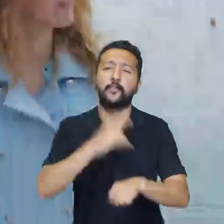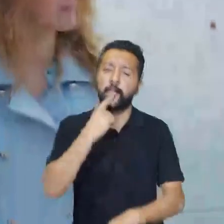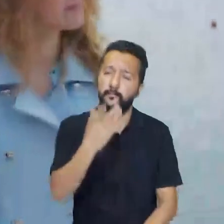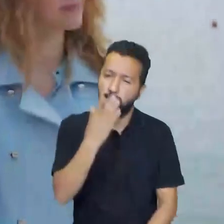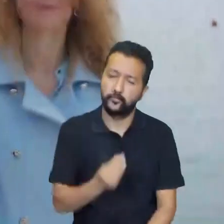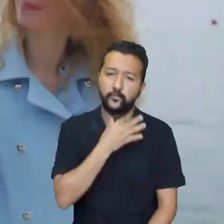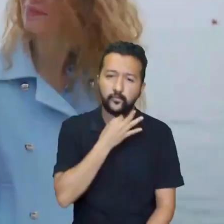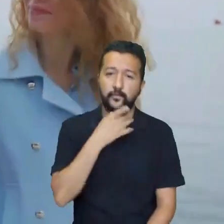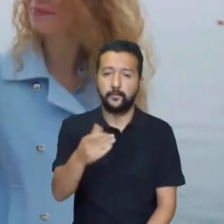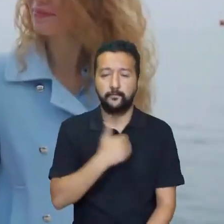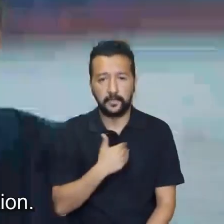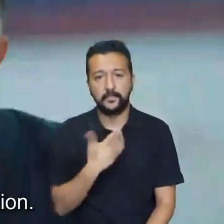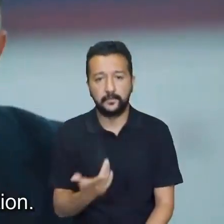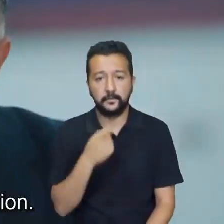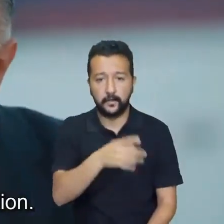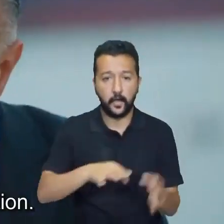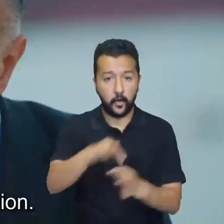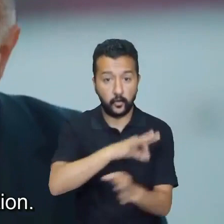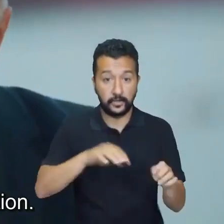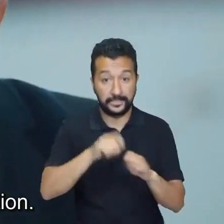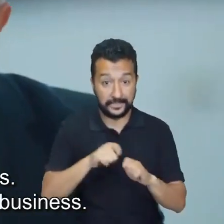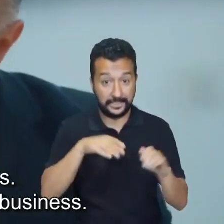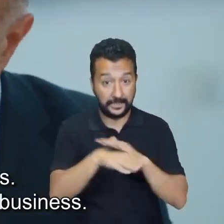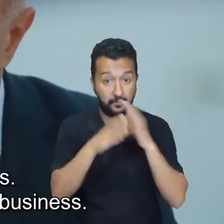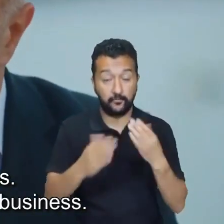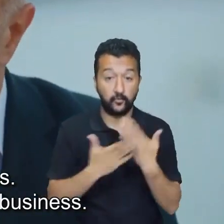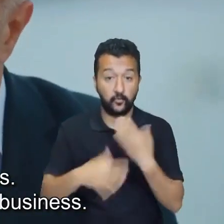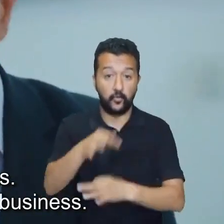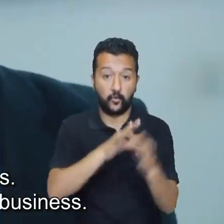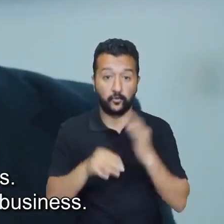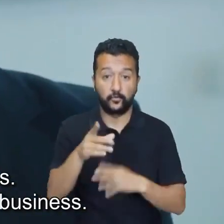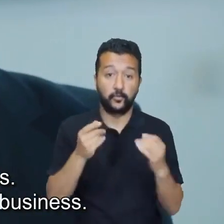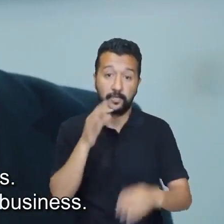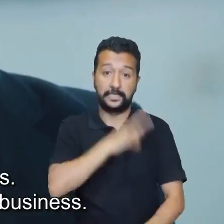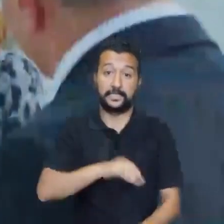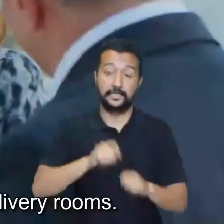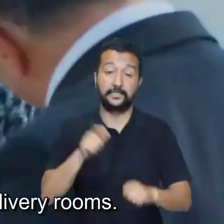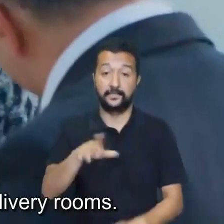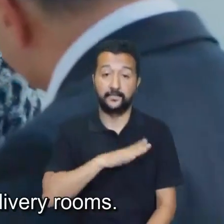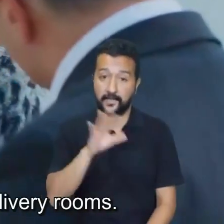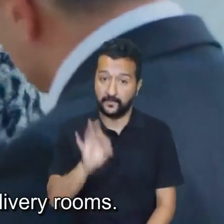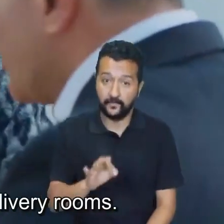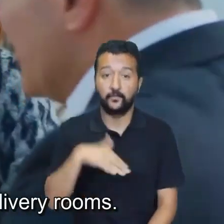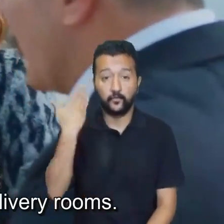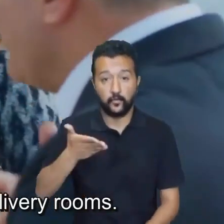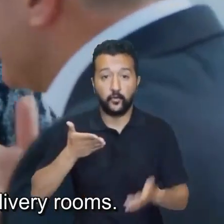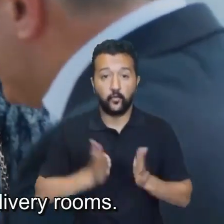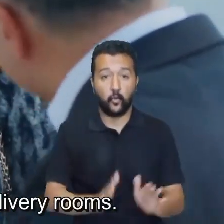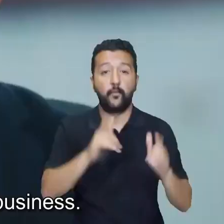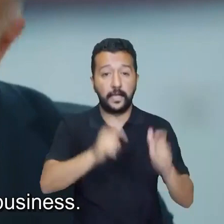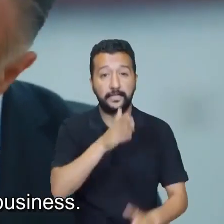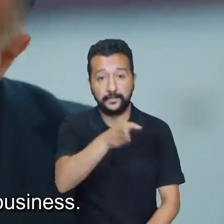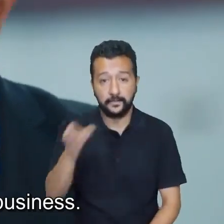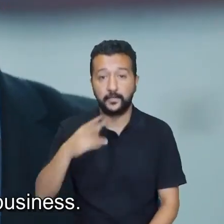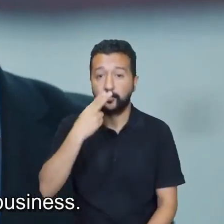ya. Bak, ben organizasyon işlerine giriyorum. Düğün organizasyonları. Çok para var bu işte. Evet, sonra da doğumhaneleri